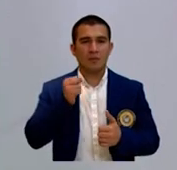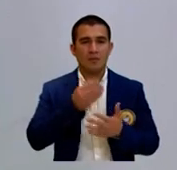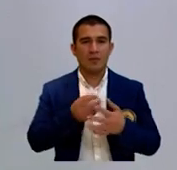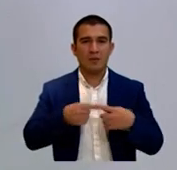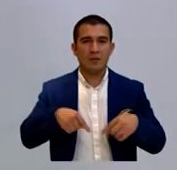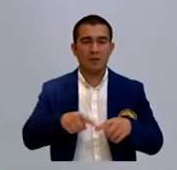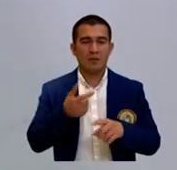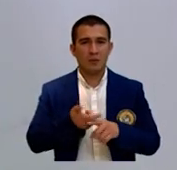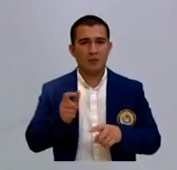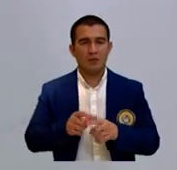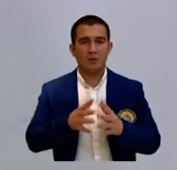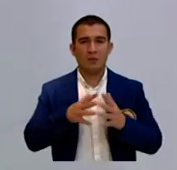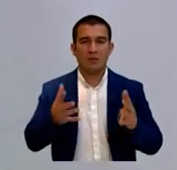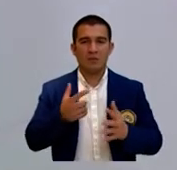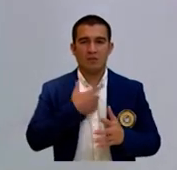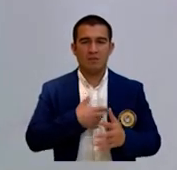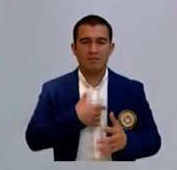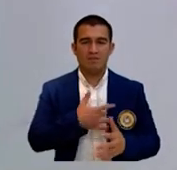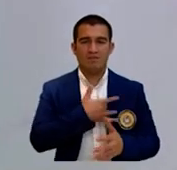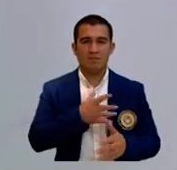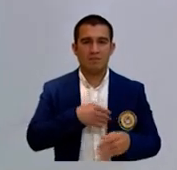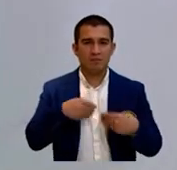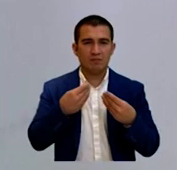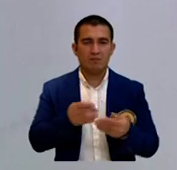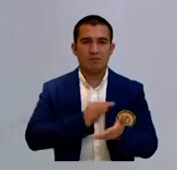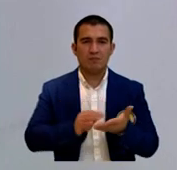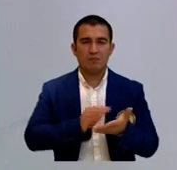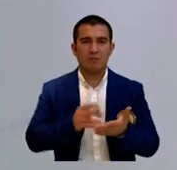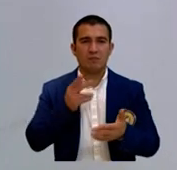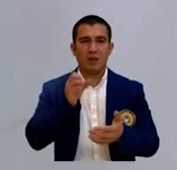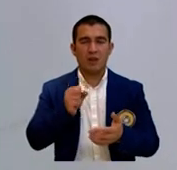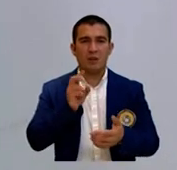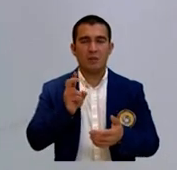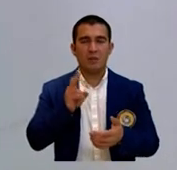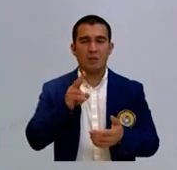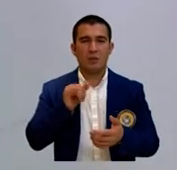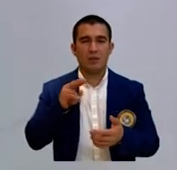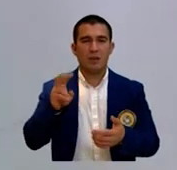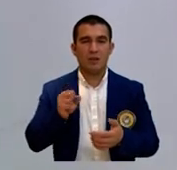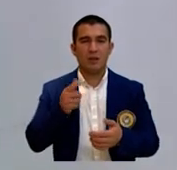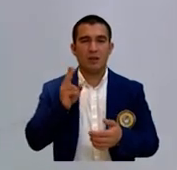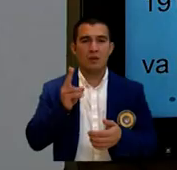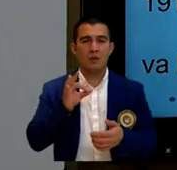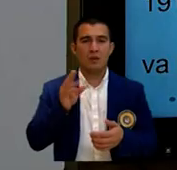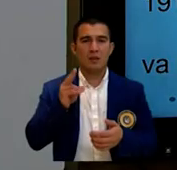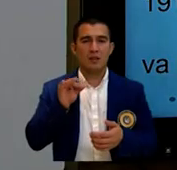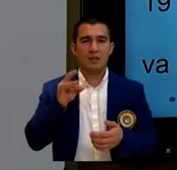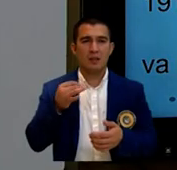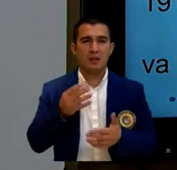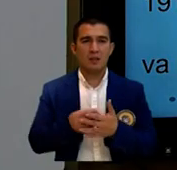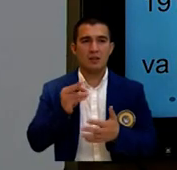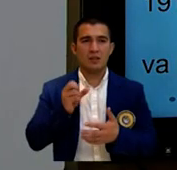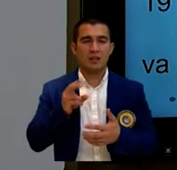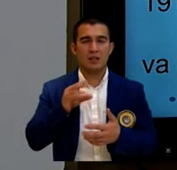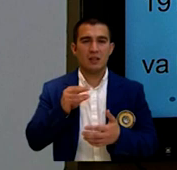sohasiga ulkan hissa qo'shgan yozuvchi Abdulla Qodiriy. Abdulla Qodiriy Jadid